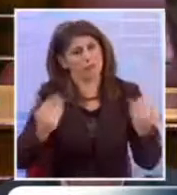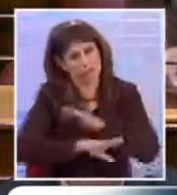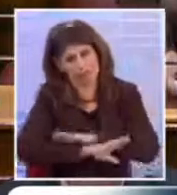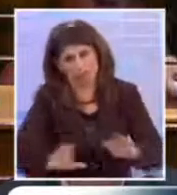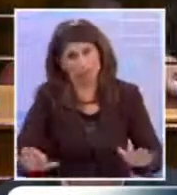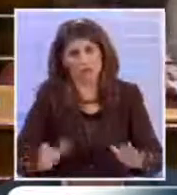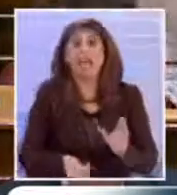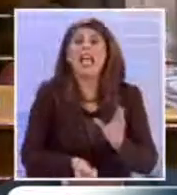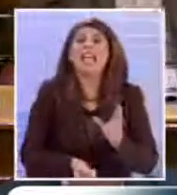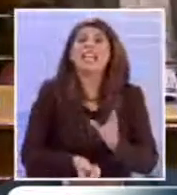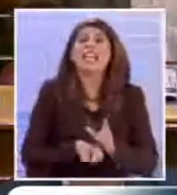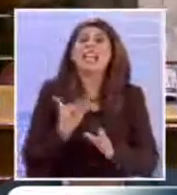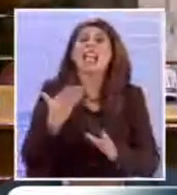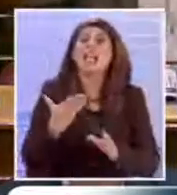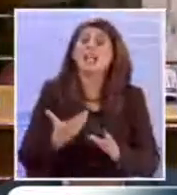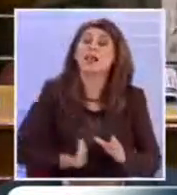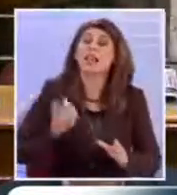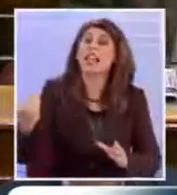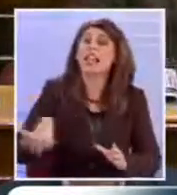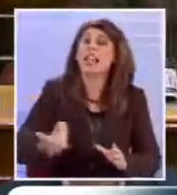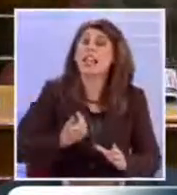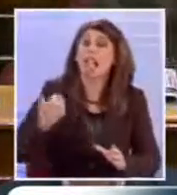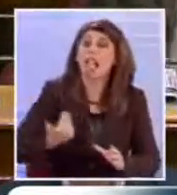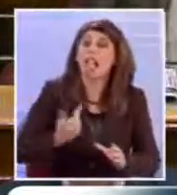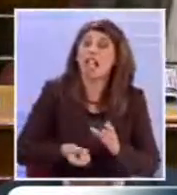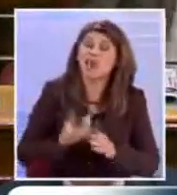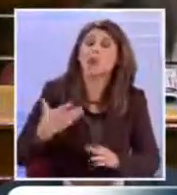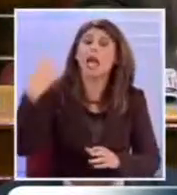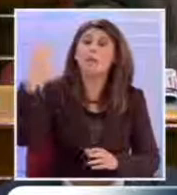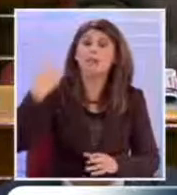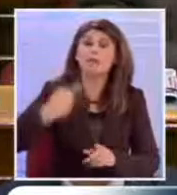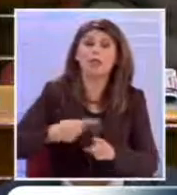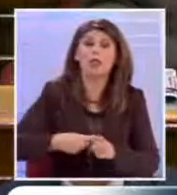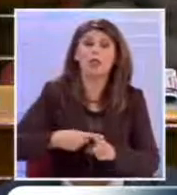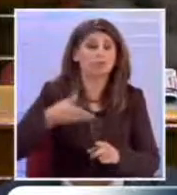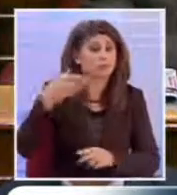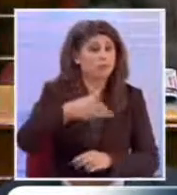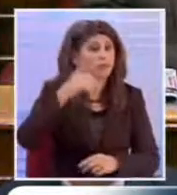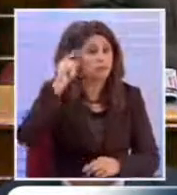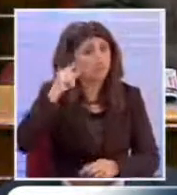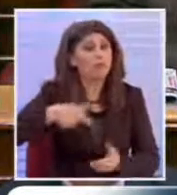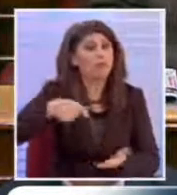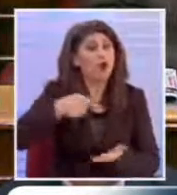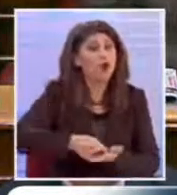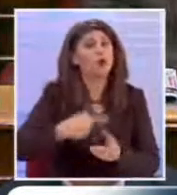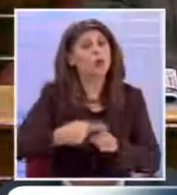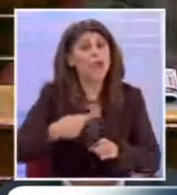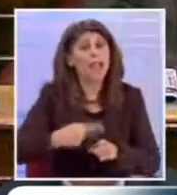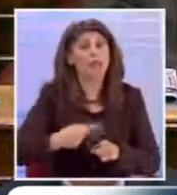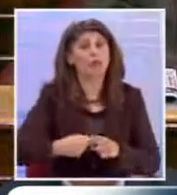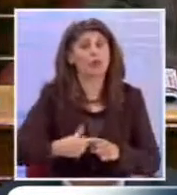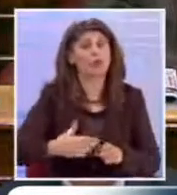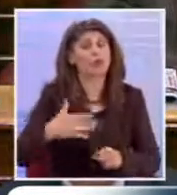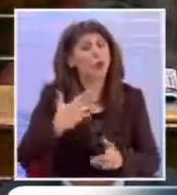Οι νέοι επιστήμονες αυτής της χώρας, οι άνθρωποι που πραγματικά σπούδασαν με τη φορολογία του Έλληνα πολίτη και με